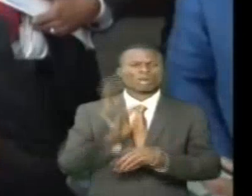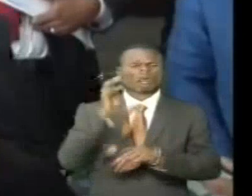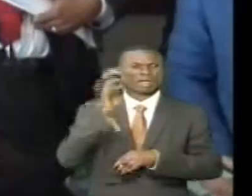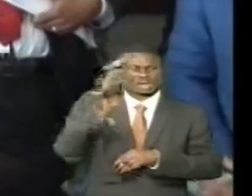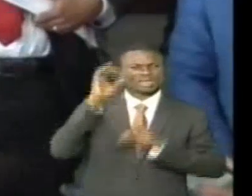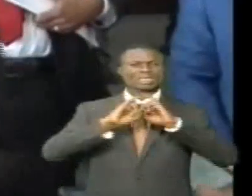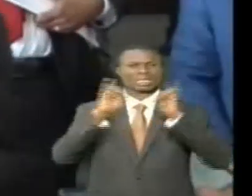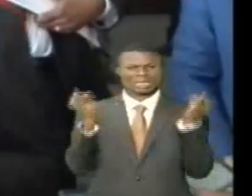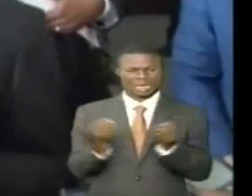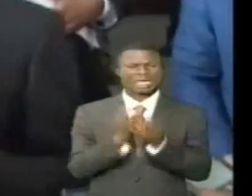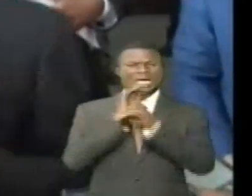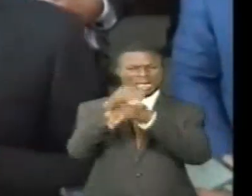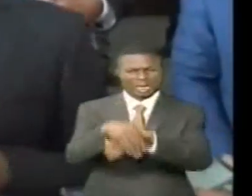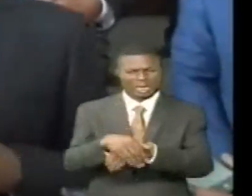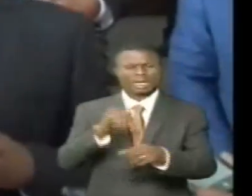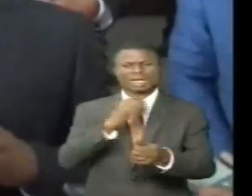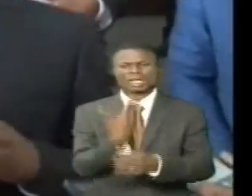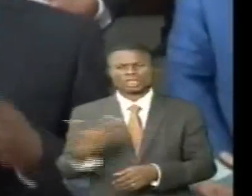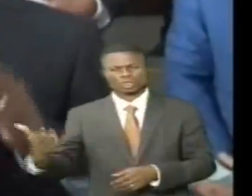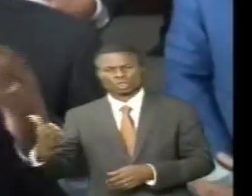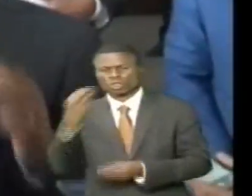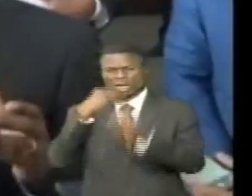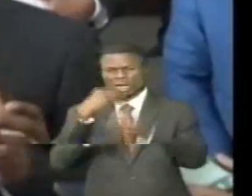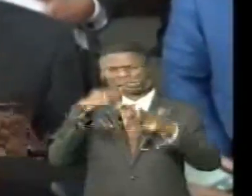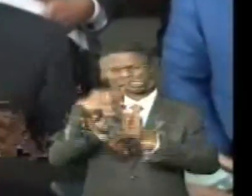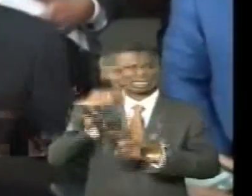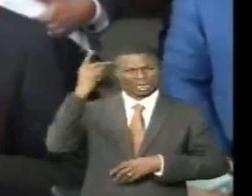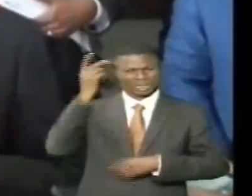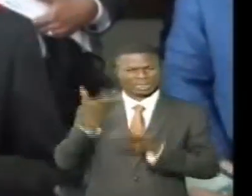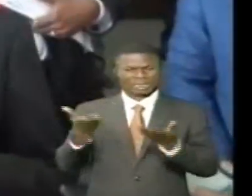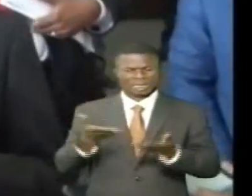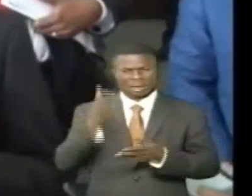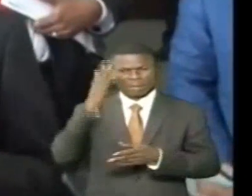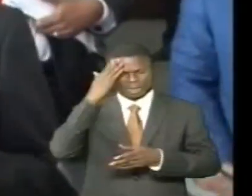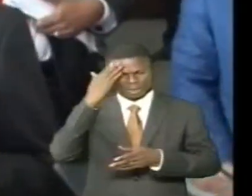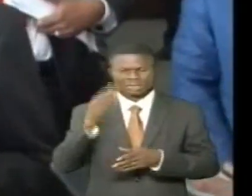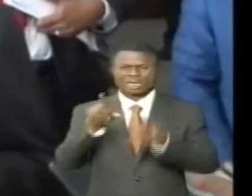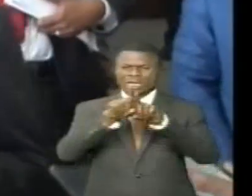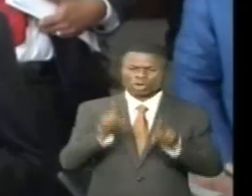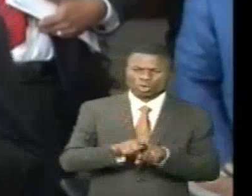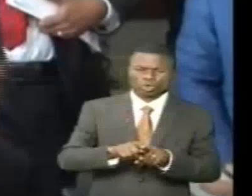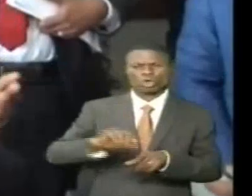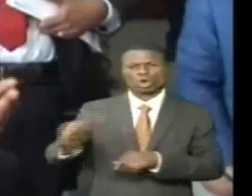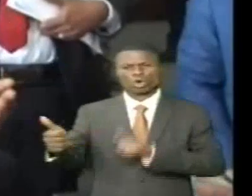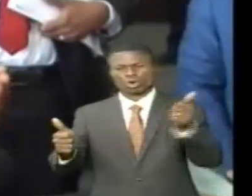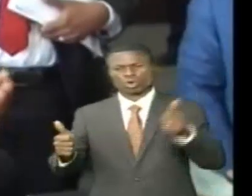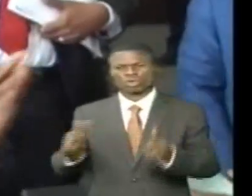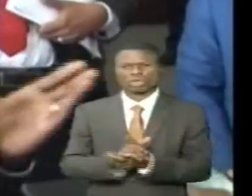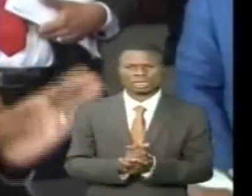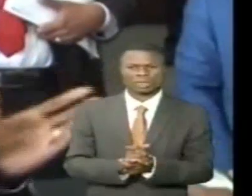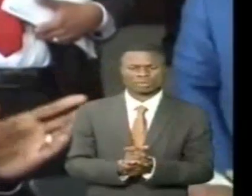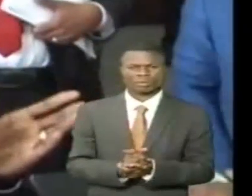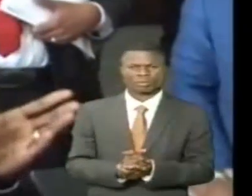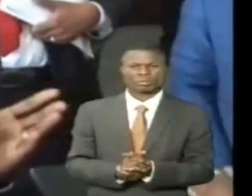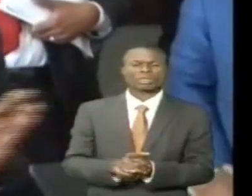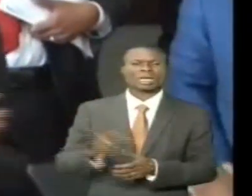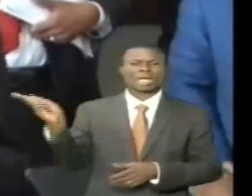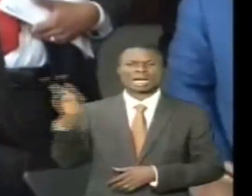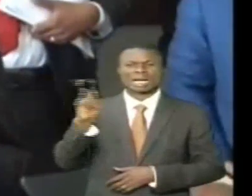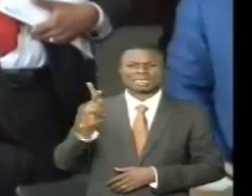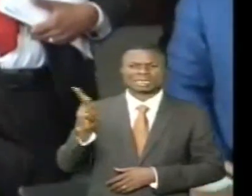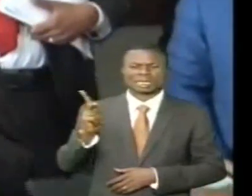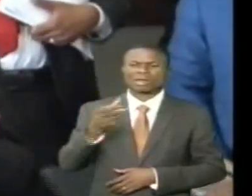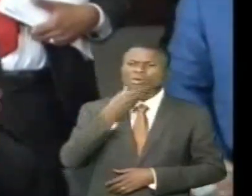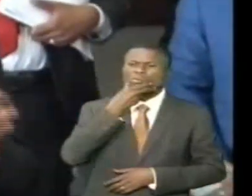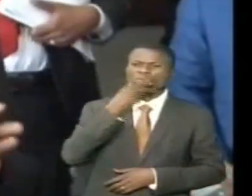dans l'approvisionnement de la capitale. On n'a pas seulement songé à la capitale, nous avons songé également au centre du pays, notamment l'espace Kasaï, qui connaissait